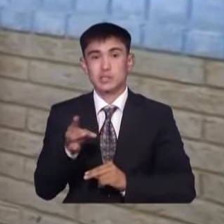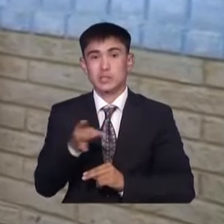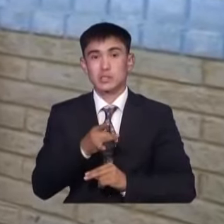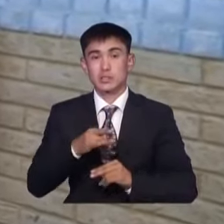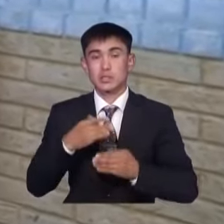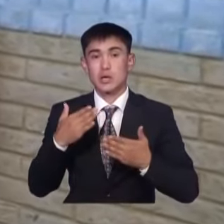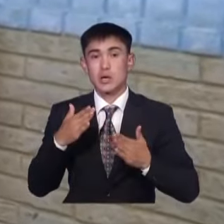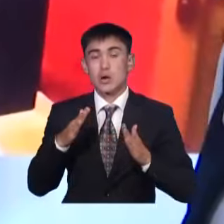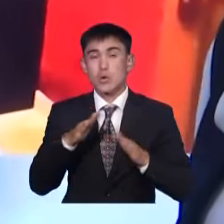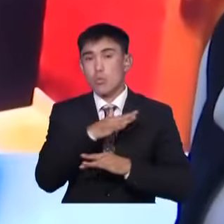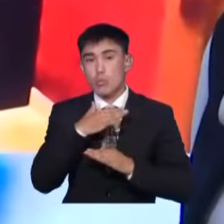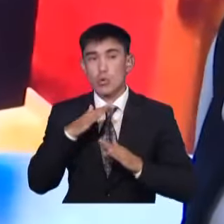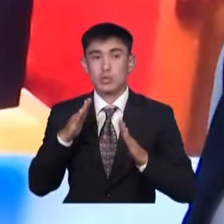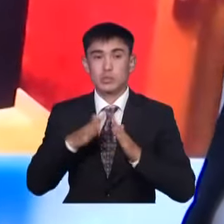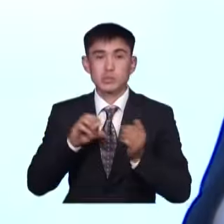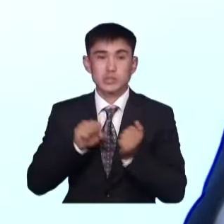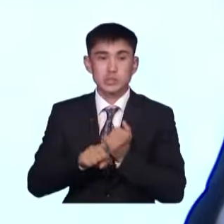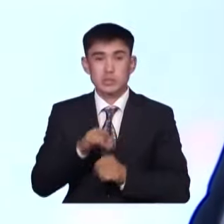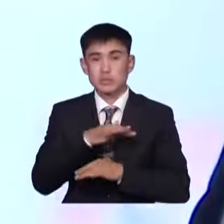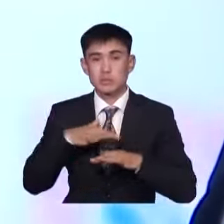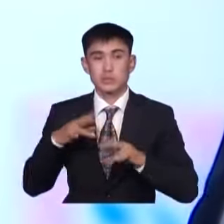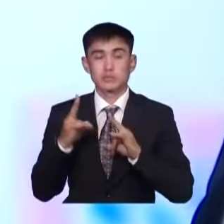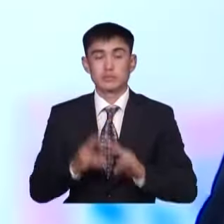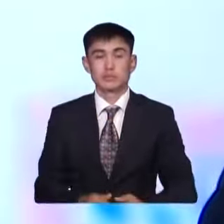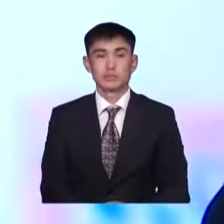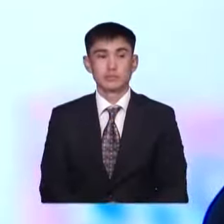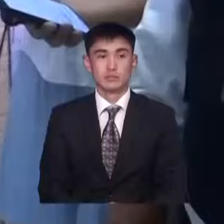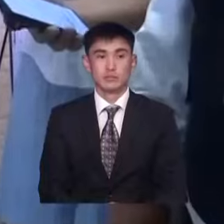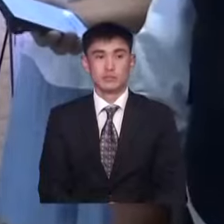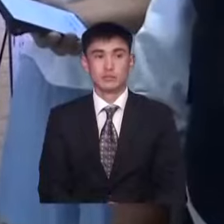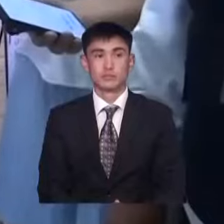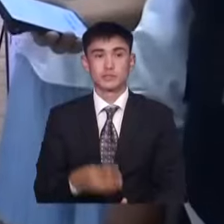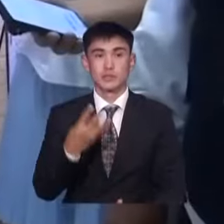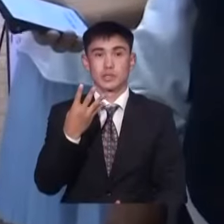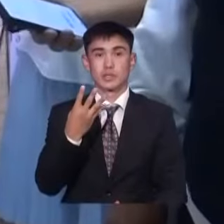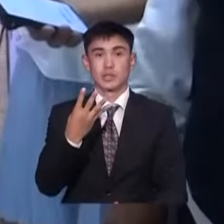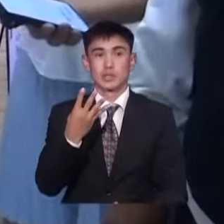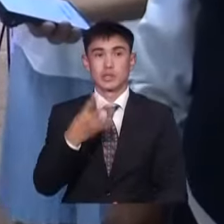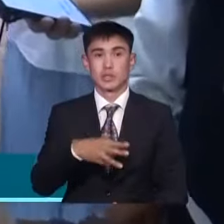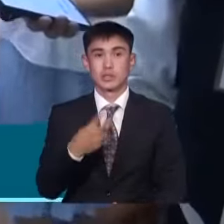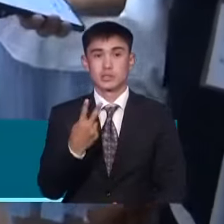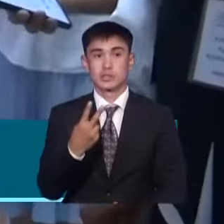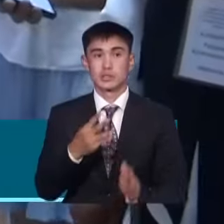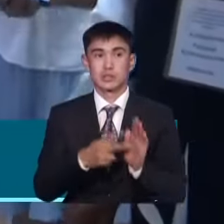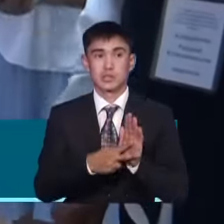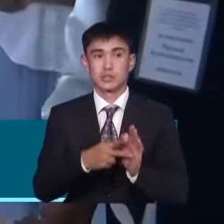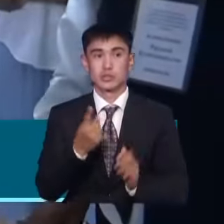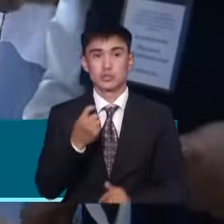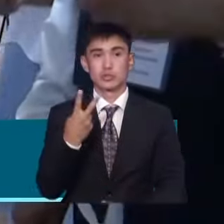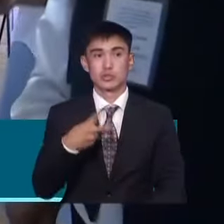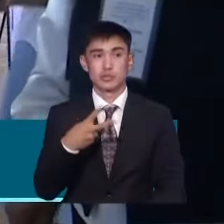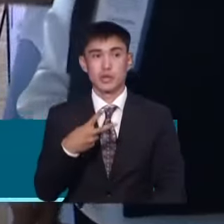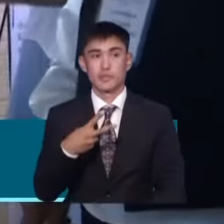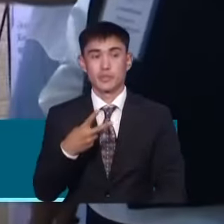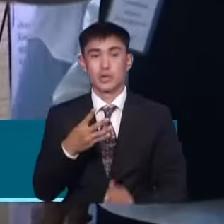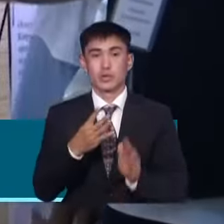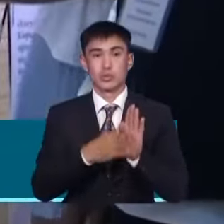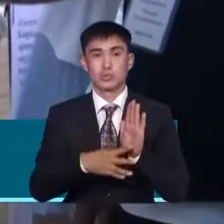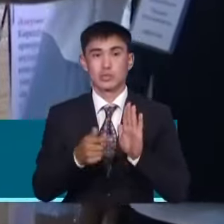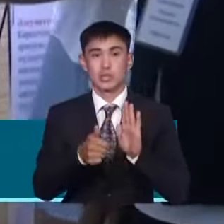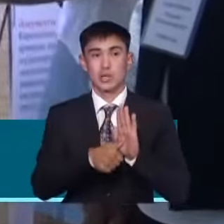тұрмыс құрбандары көптеп кездеседі. 48-ден бе, әлде 120-дан ба? Оны түсініп отырсыздар ғой. Мына жерде